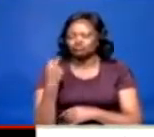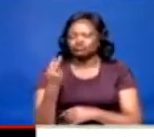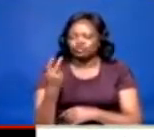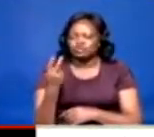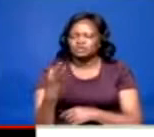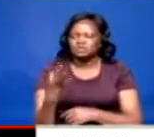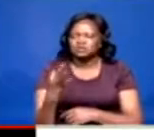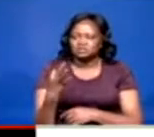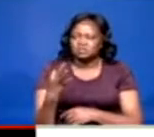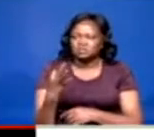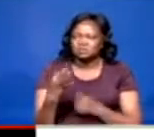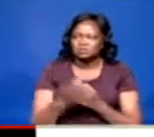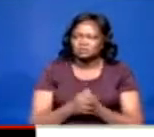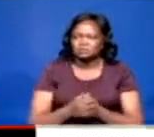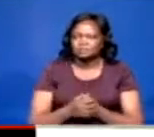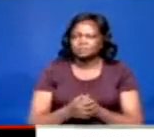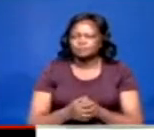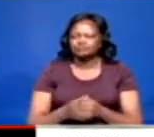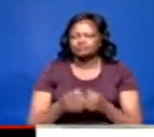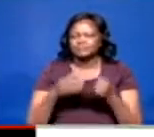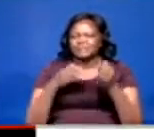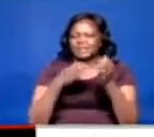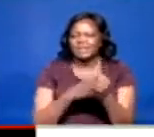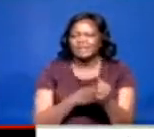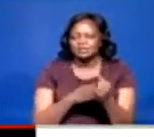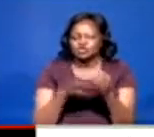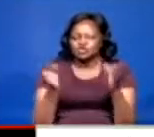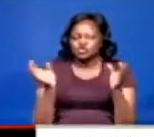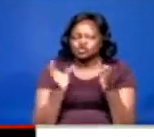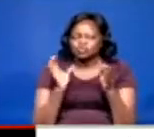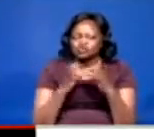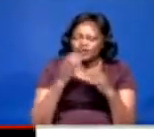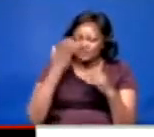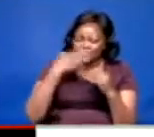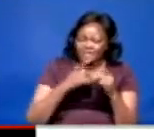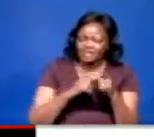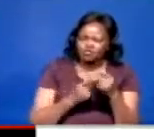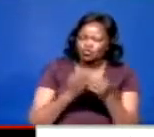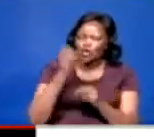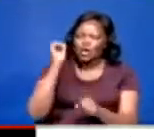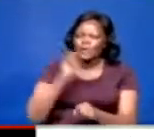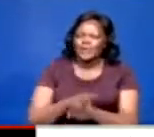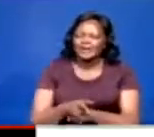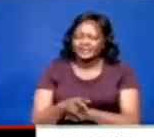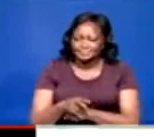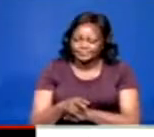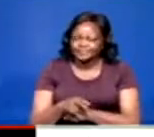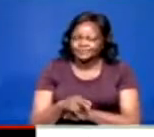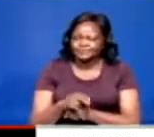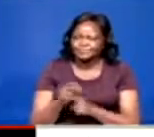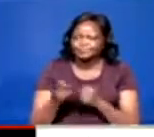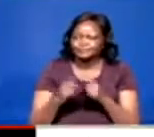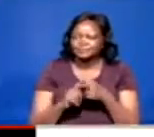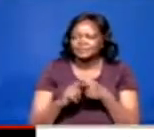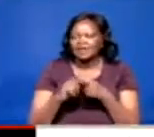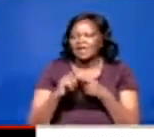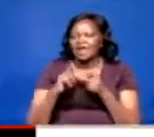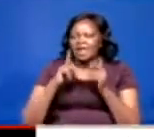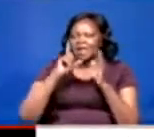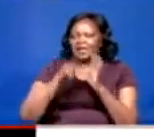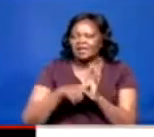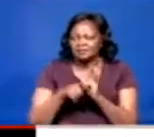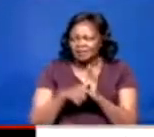tatu. Rangers iliongoza katika kipindi cha pili kupitia mkwaju wa penalti wa Alvin Walekwa. Dakika chache